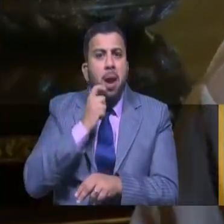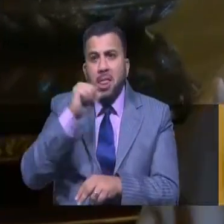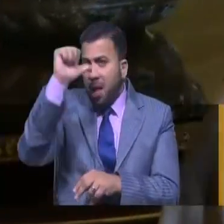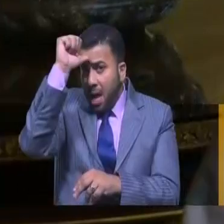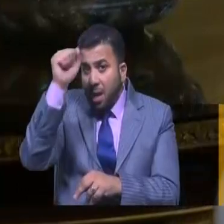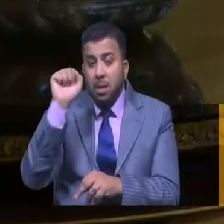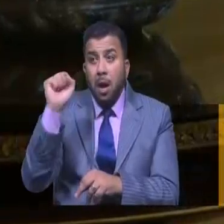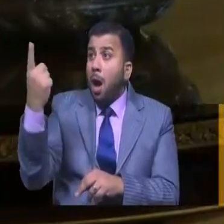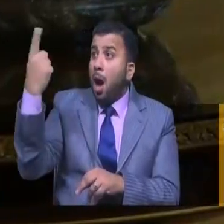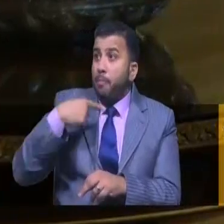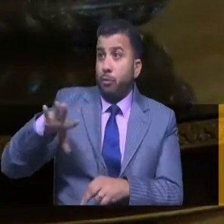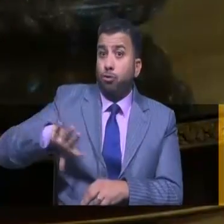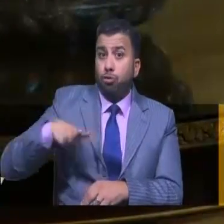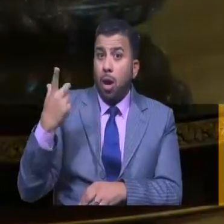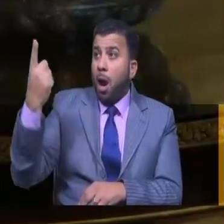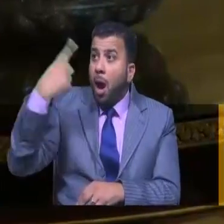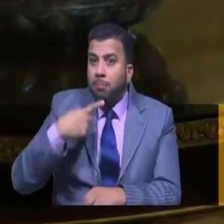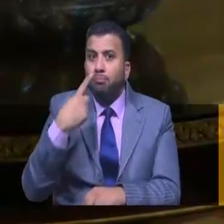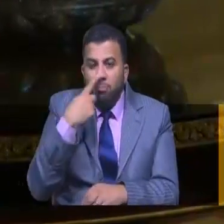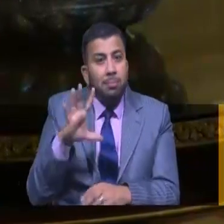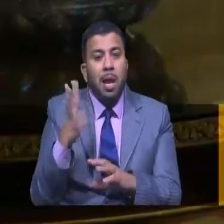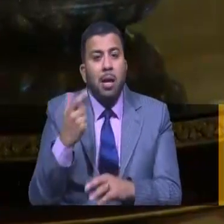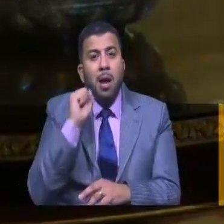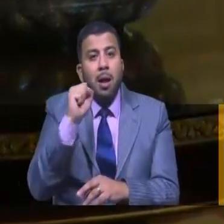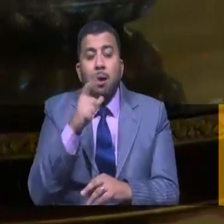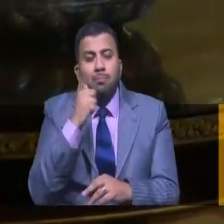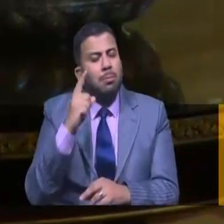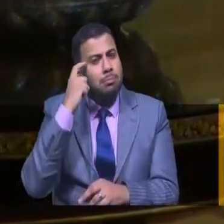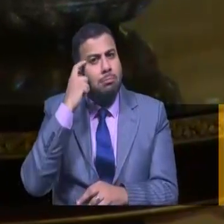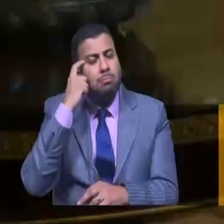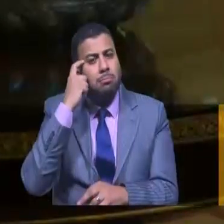التوجهات الاستراتيجية حقيقة هي يعني باكورة